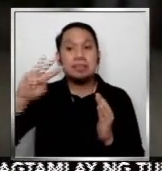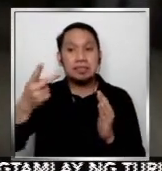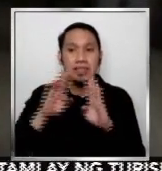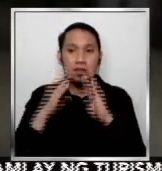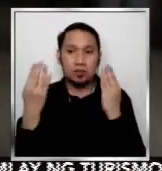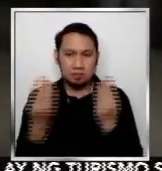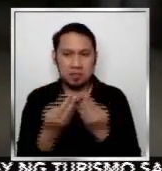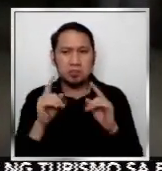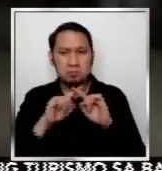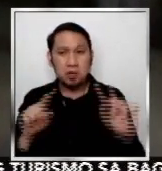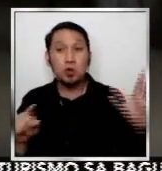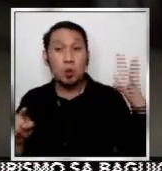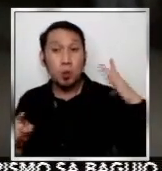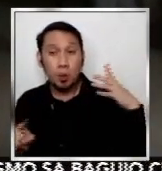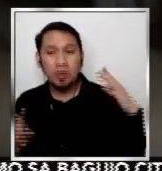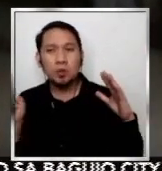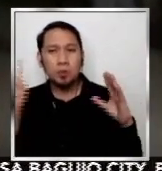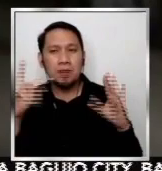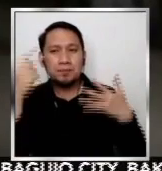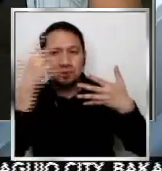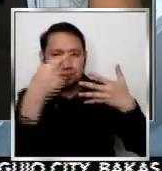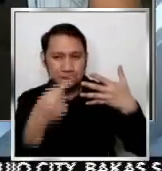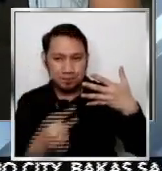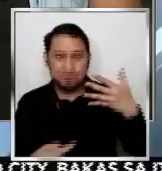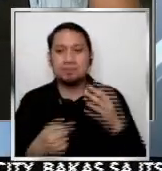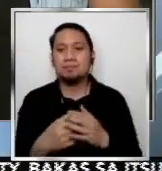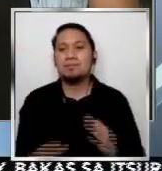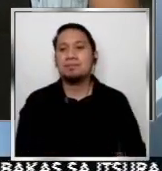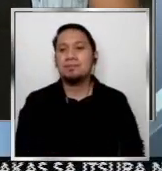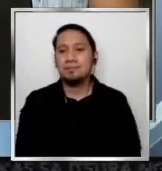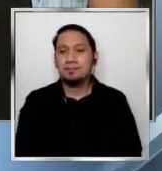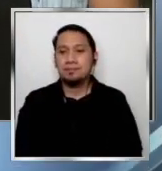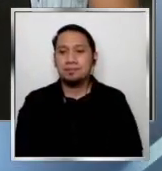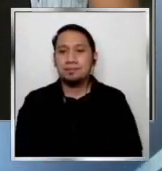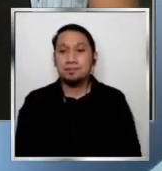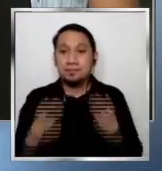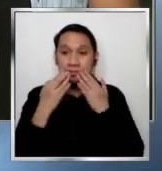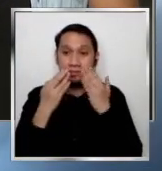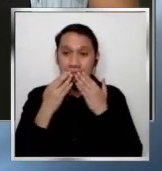antabayanan ang detalye ng mga yan. Balik sa iyo, Vicky. Maraming salamat sa iyo, Darlene Kai.